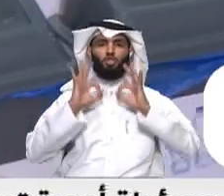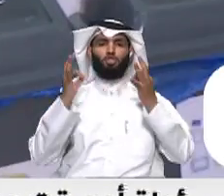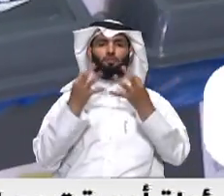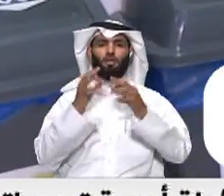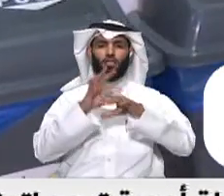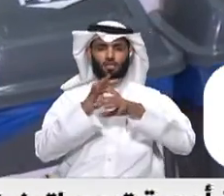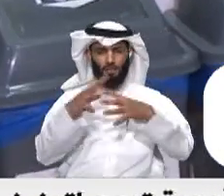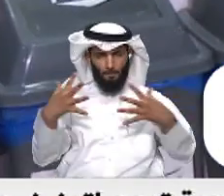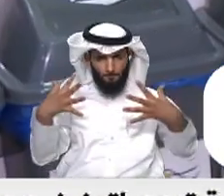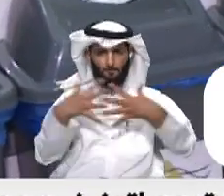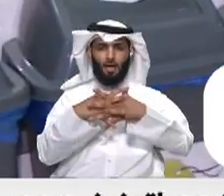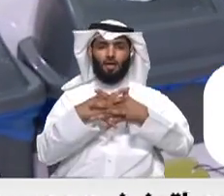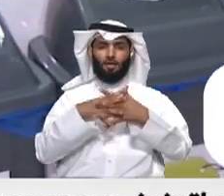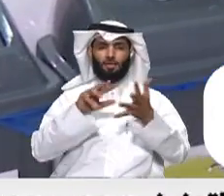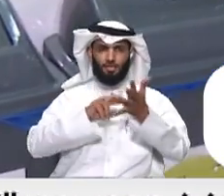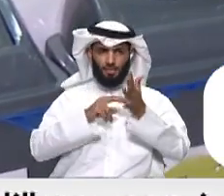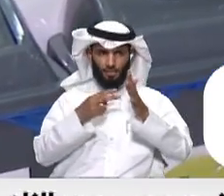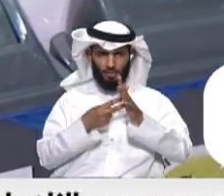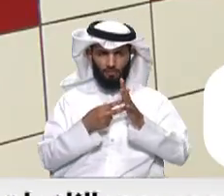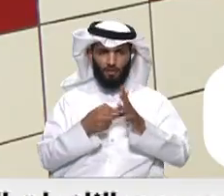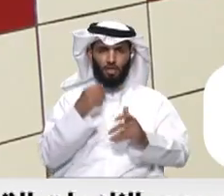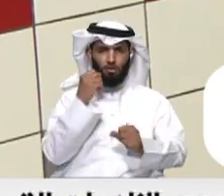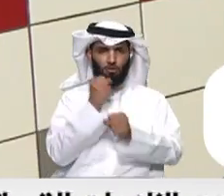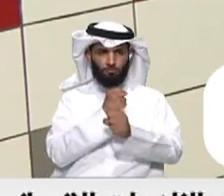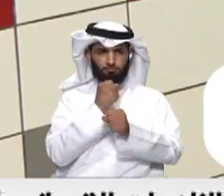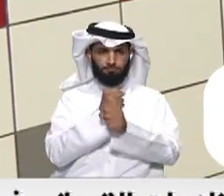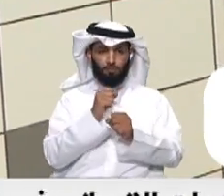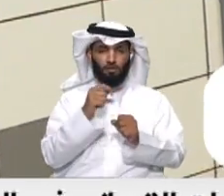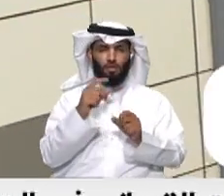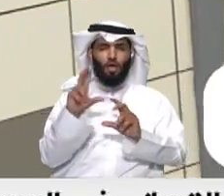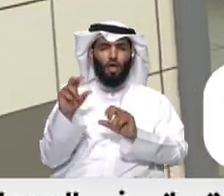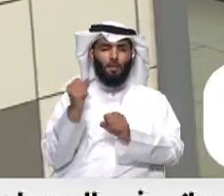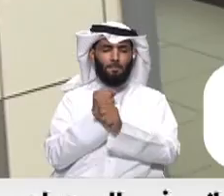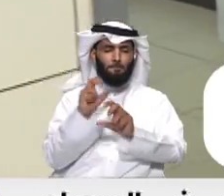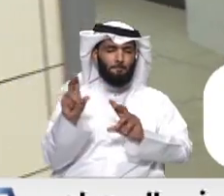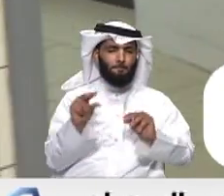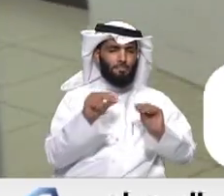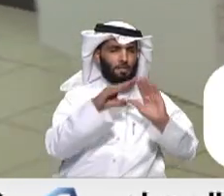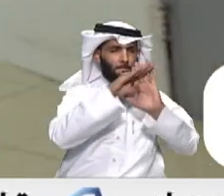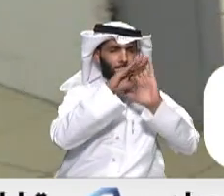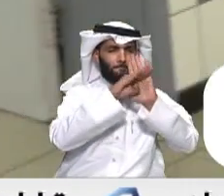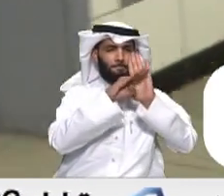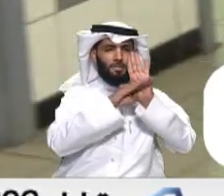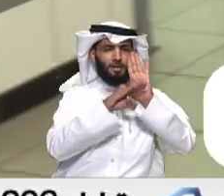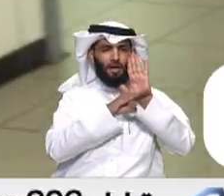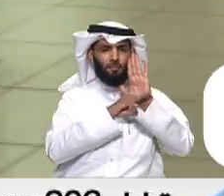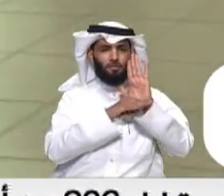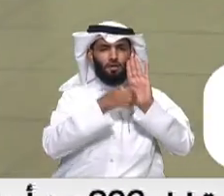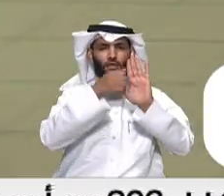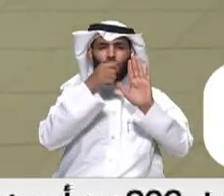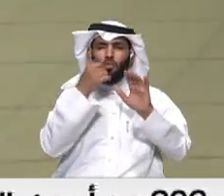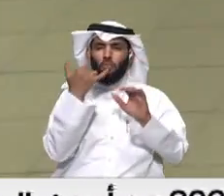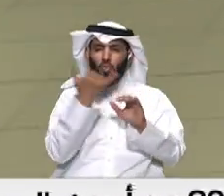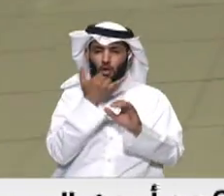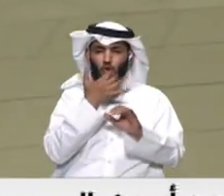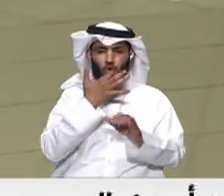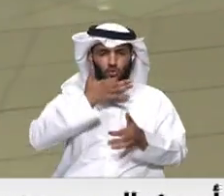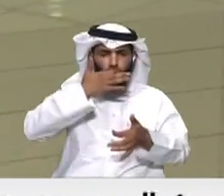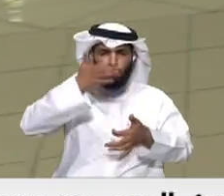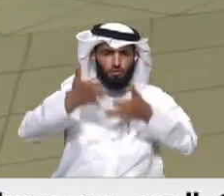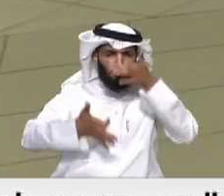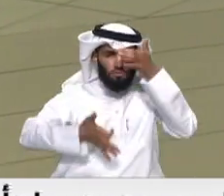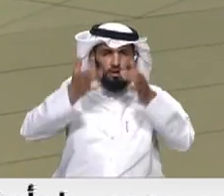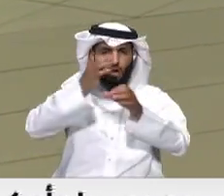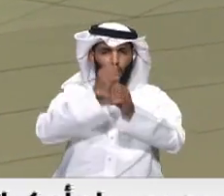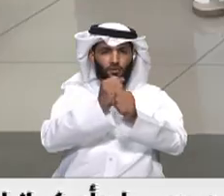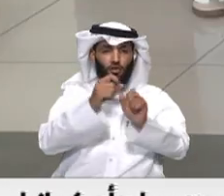ووضع السياسات لضمان تنفيذ مبادره برنامج المدن المراعيه لكبار السن بما يتماشى مع معايير منظمه